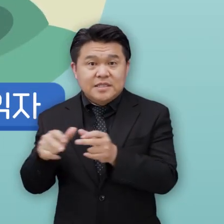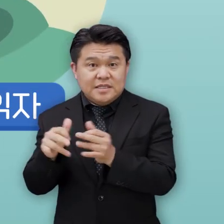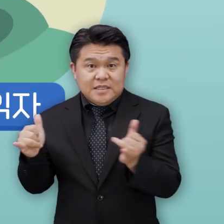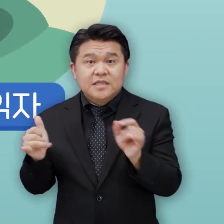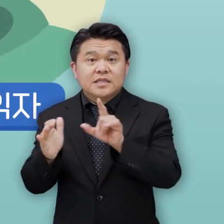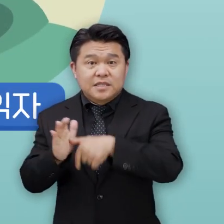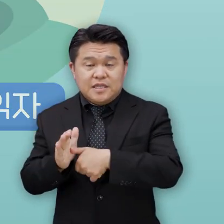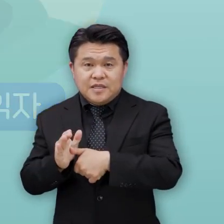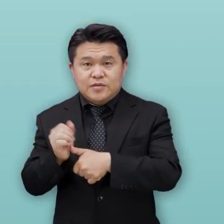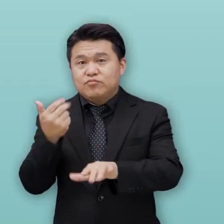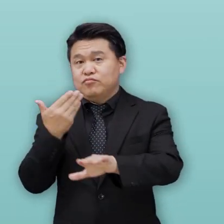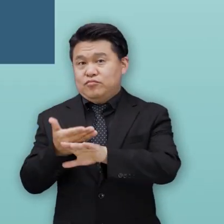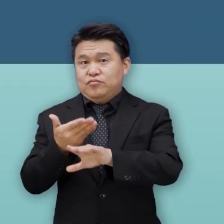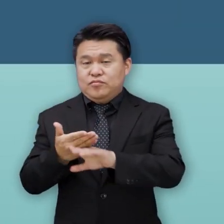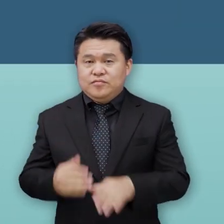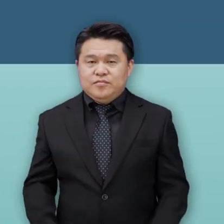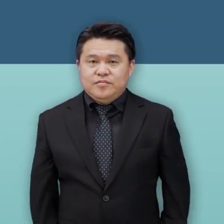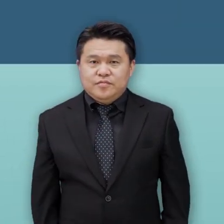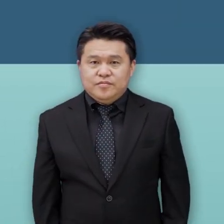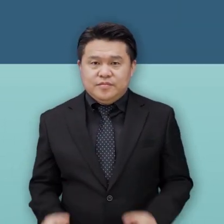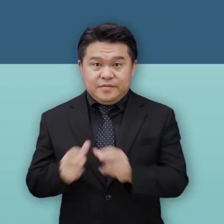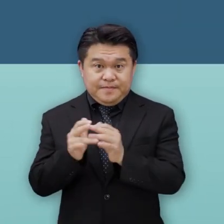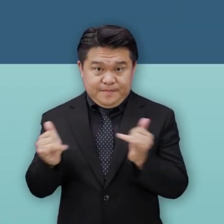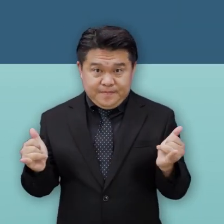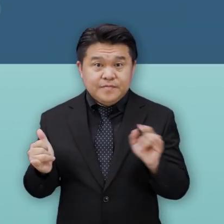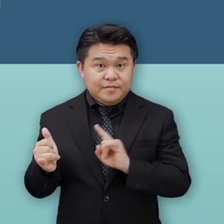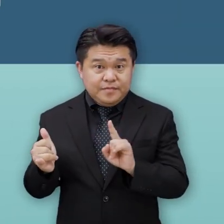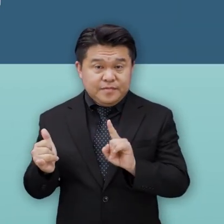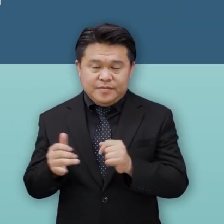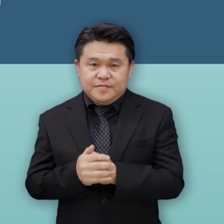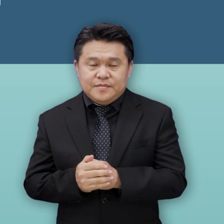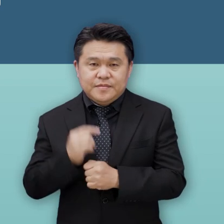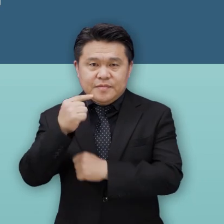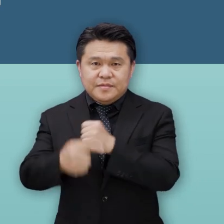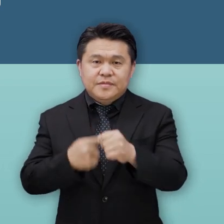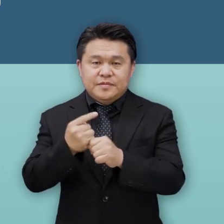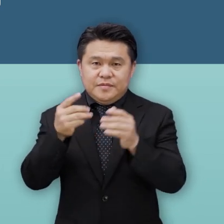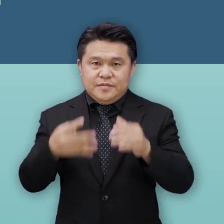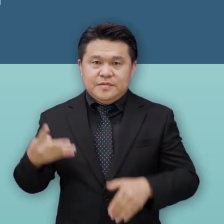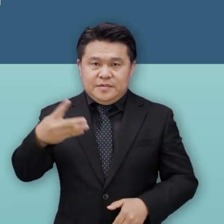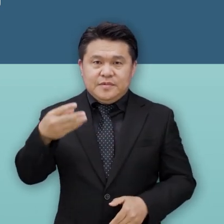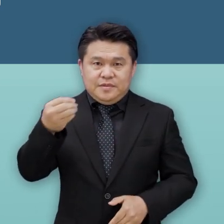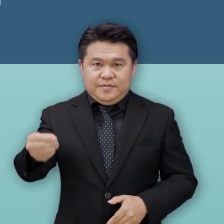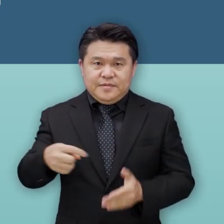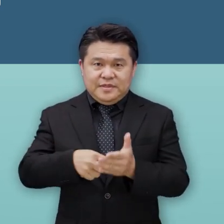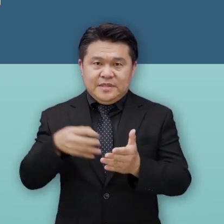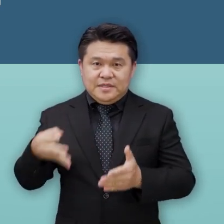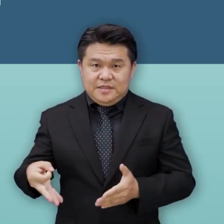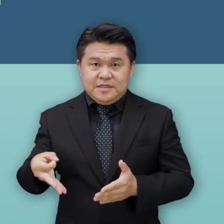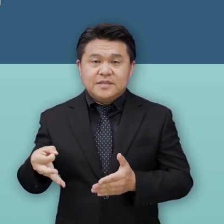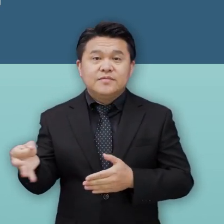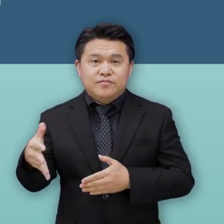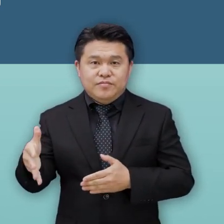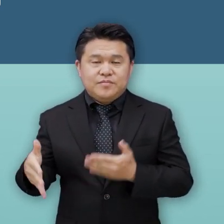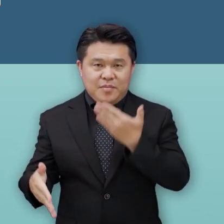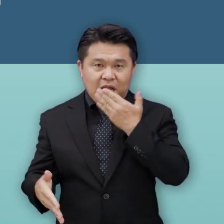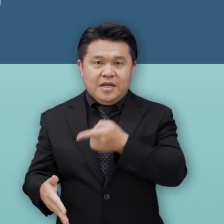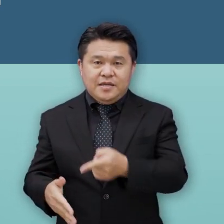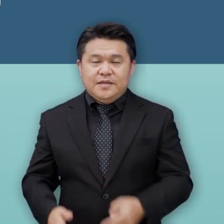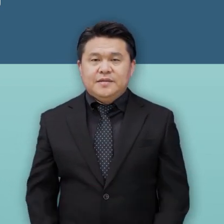이야기가 달라집니다. 장애인인 보험 수익자는 연간 4천만 원까지 증여세, 비과세 혜택을 활용할 수